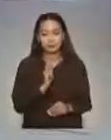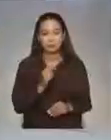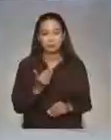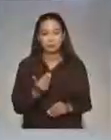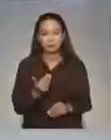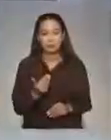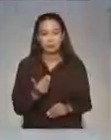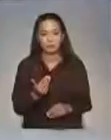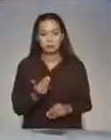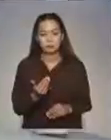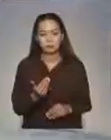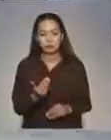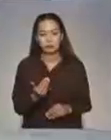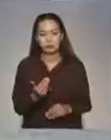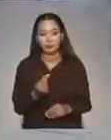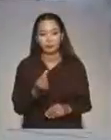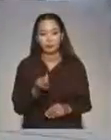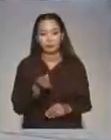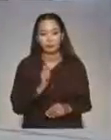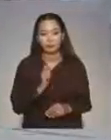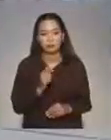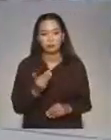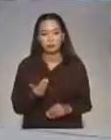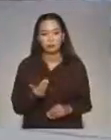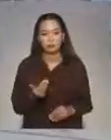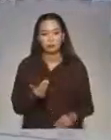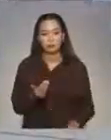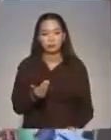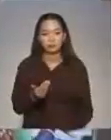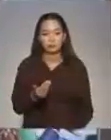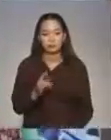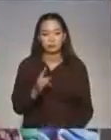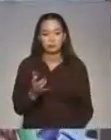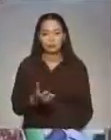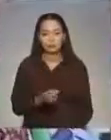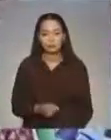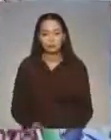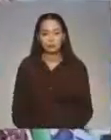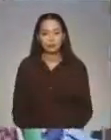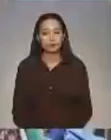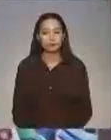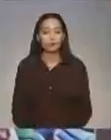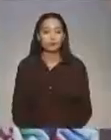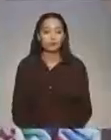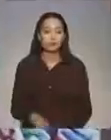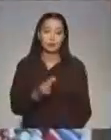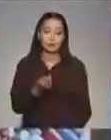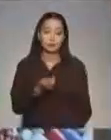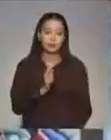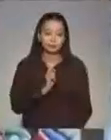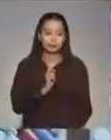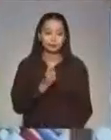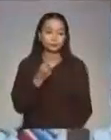қарыз. Не айтып тұрсыз сіз? Қарызға деш қарызға. Арық ақша беріңіз маған. Қой, қайда айтып?